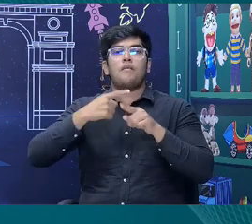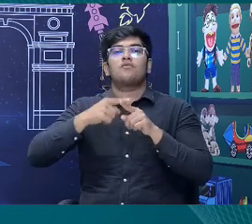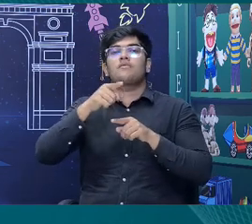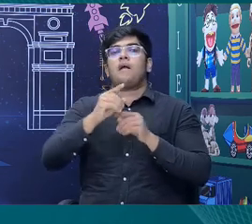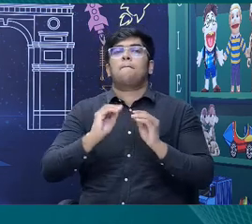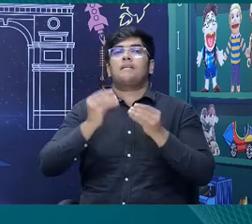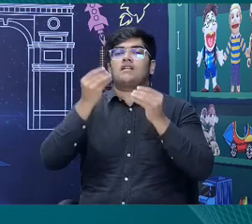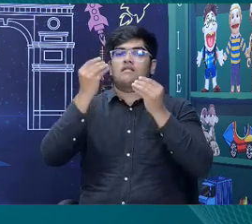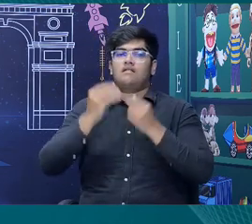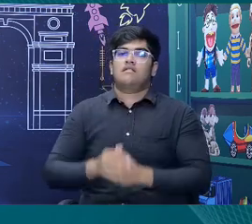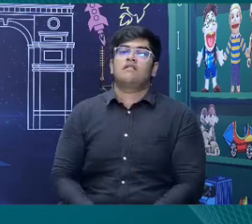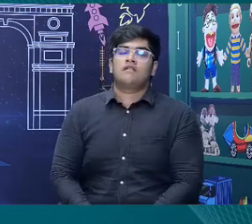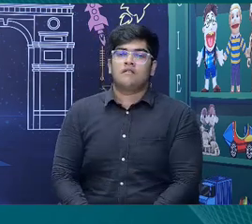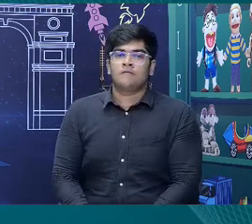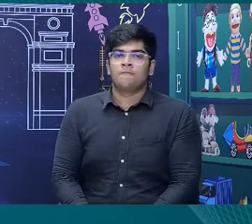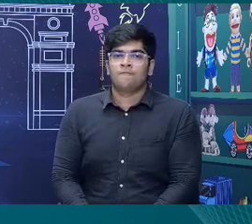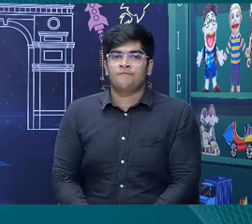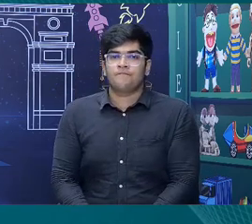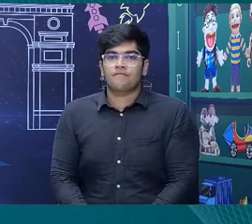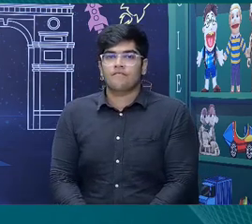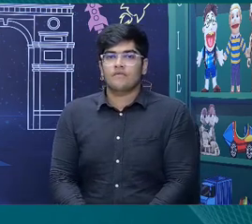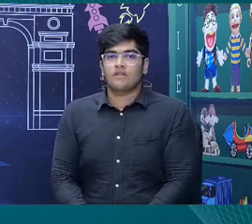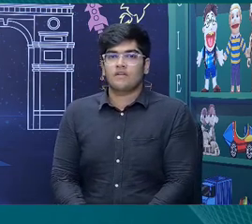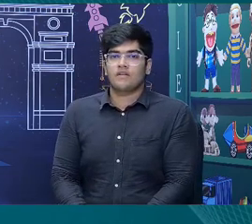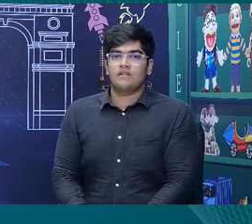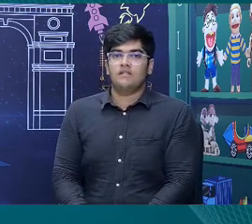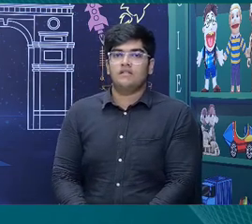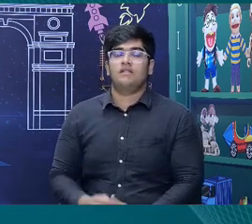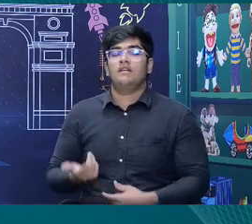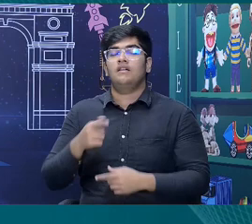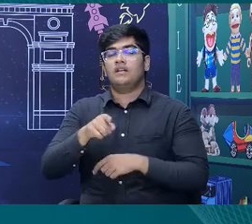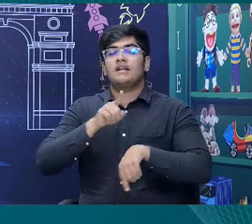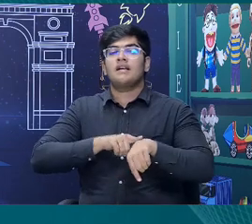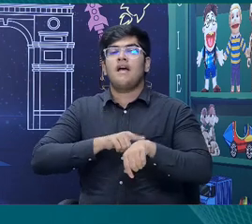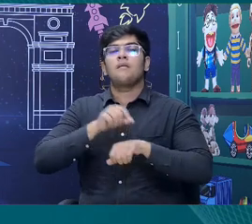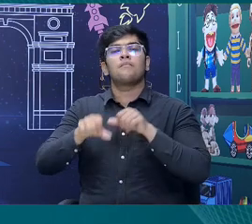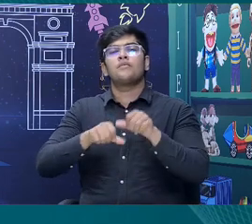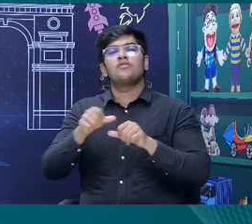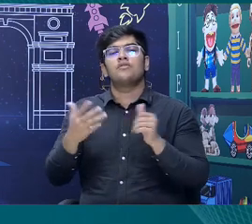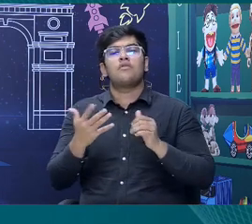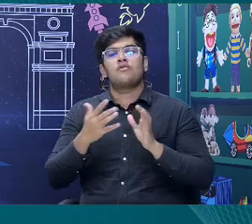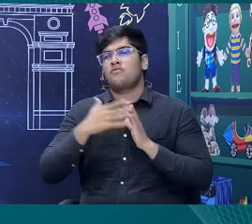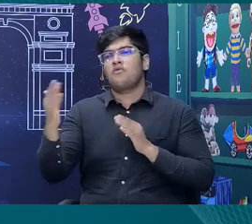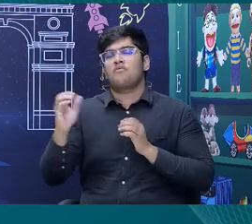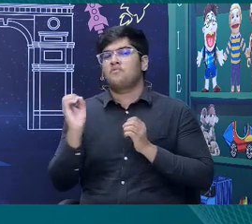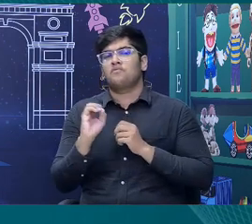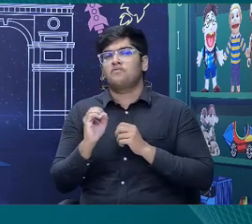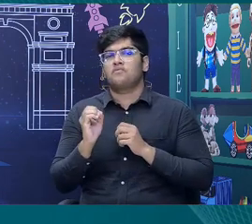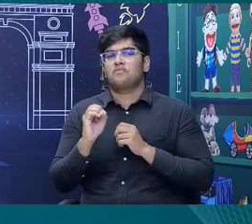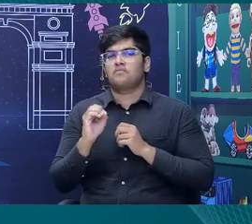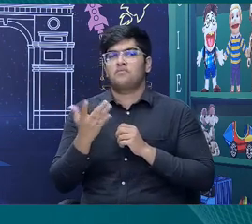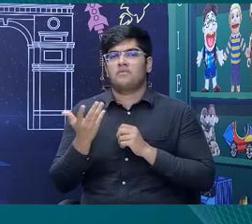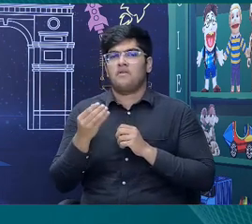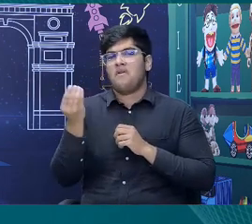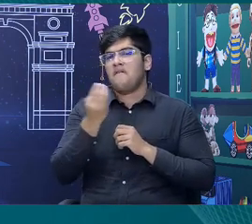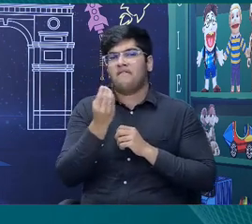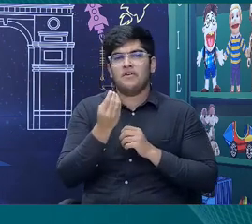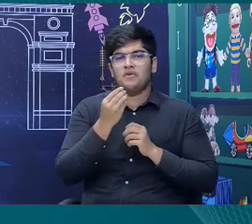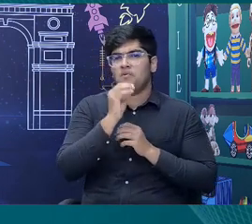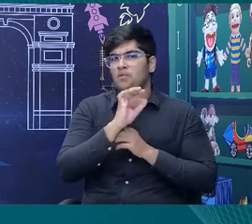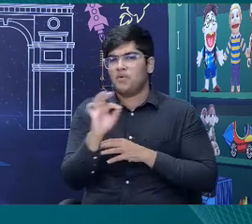अगेन इसका जो टाइम पीरियड है एक्जिस्टेंशल थेरेपी का वो बहुत ज्यादा नहीं है वह रहता है अगेन कुछ वीक से